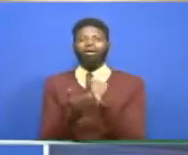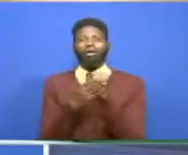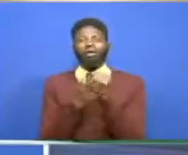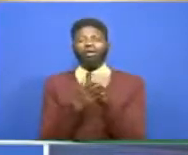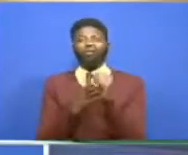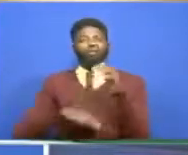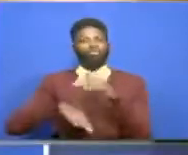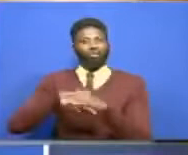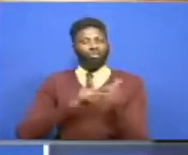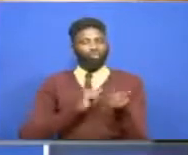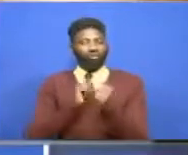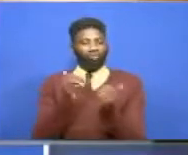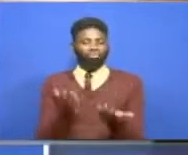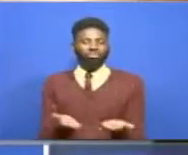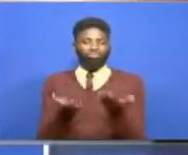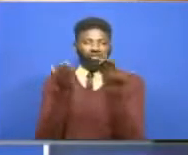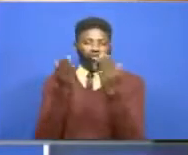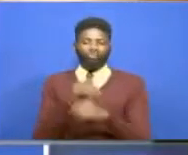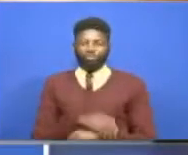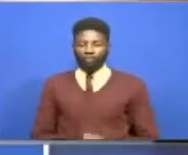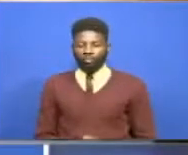sport.